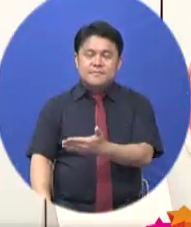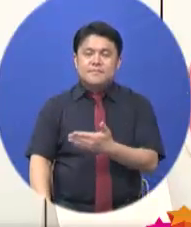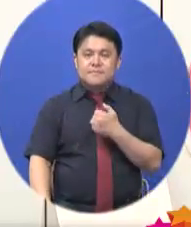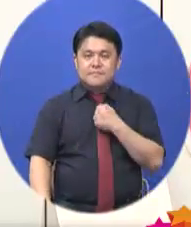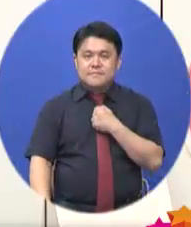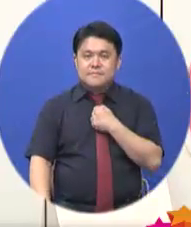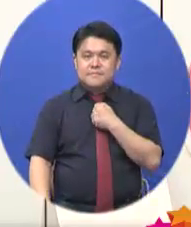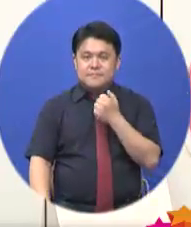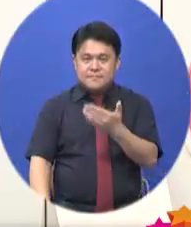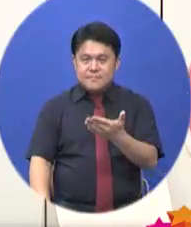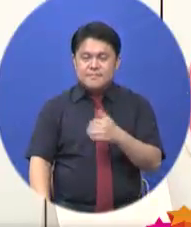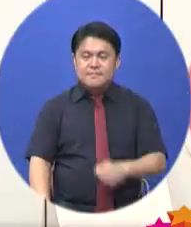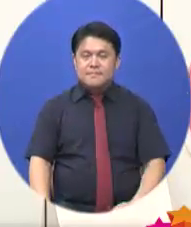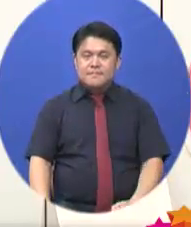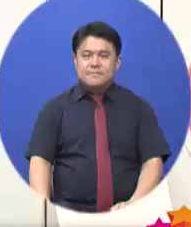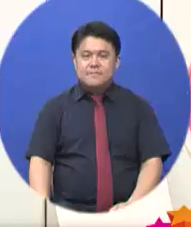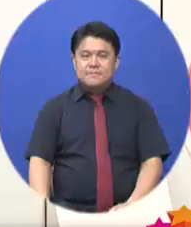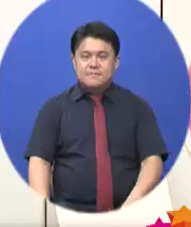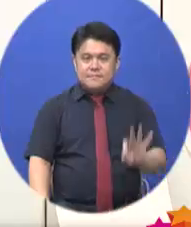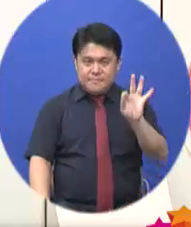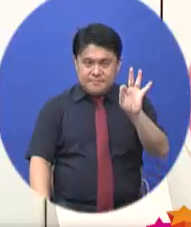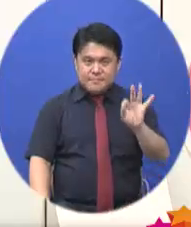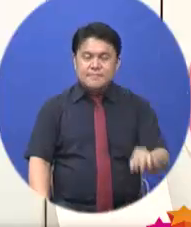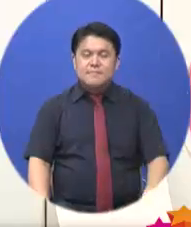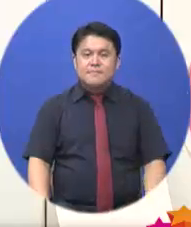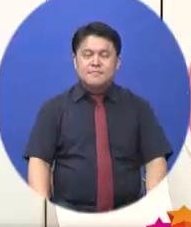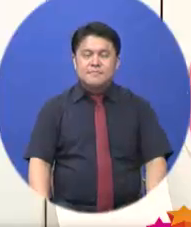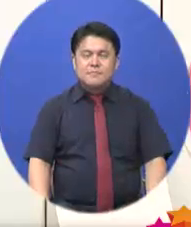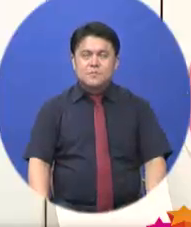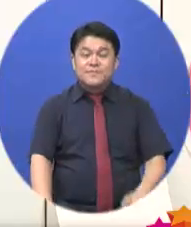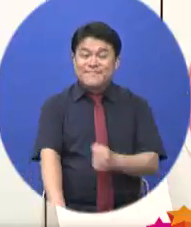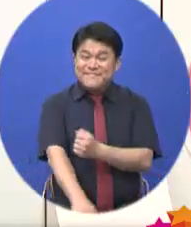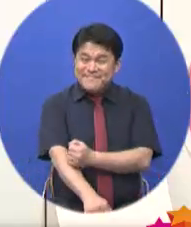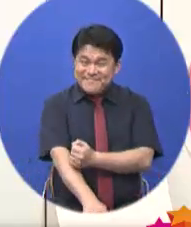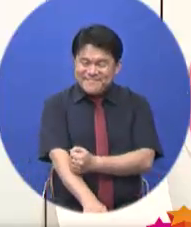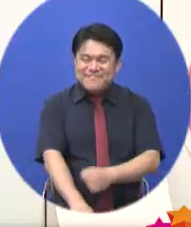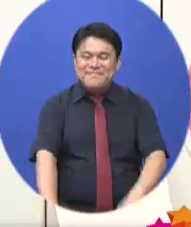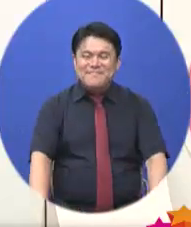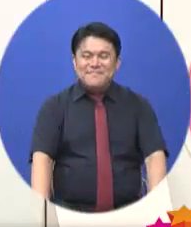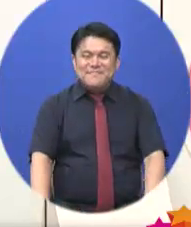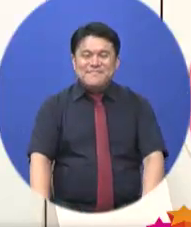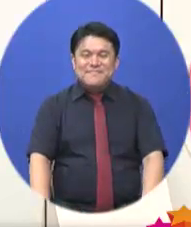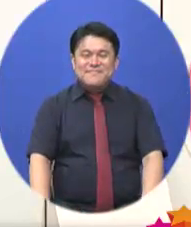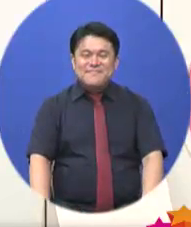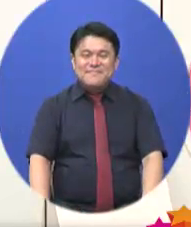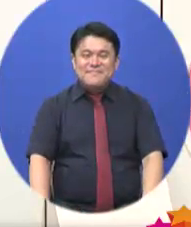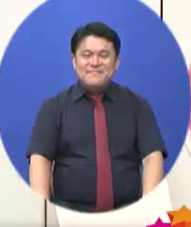9점, 9점, 9점, 10점 수고하셨습니다.